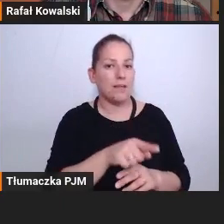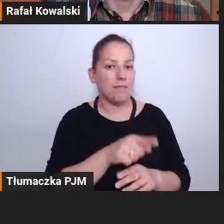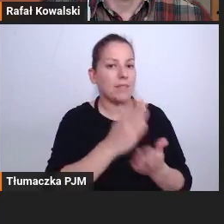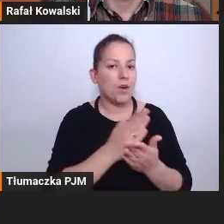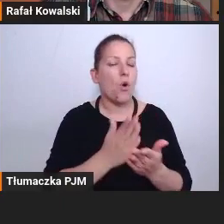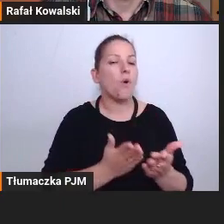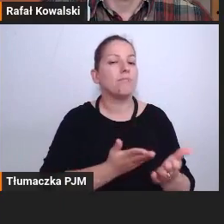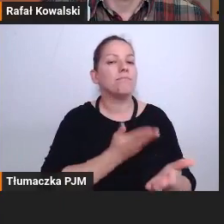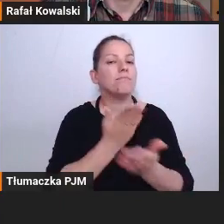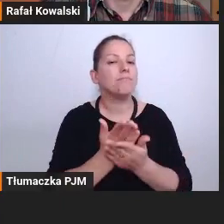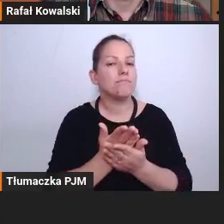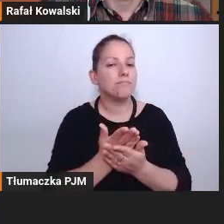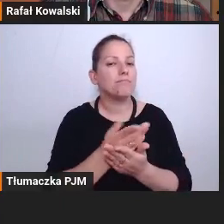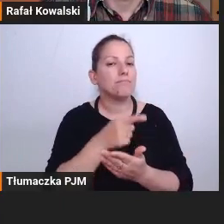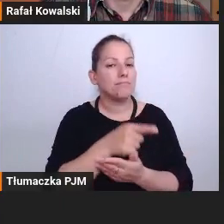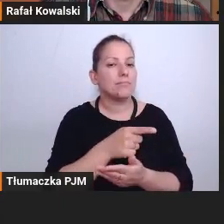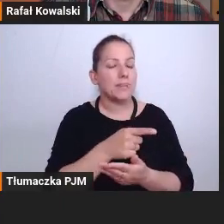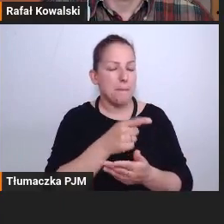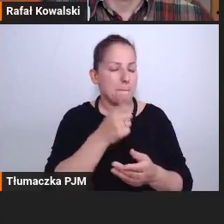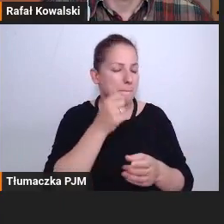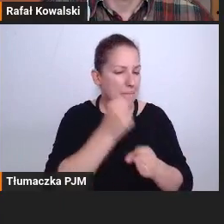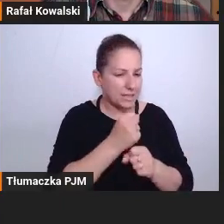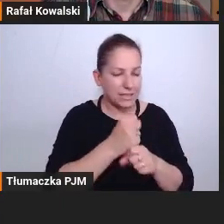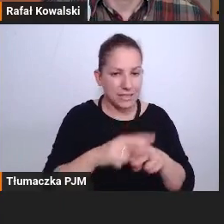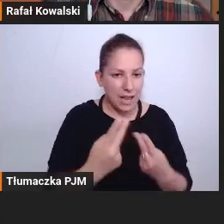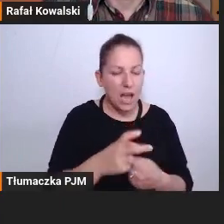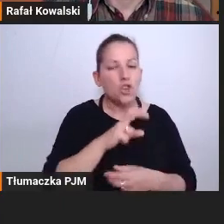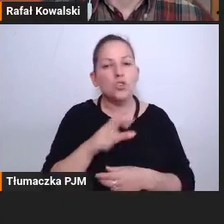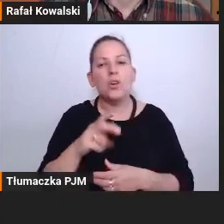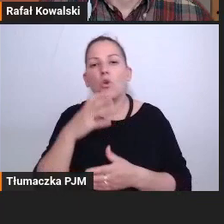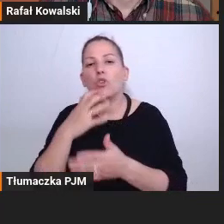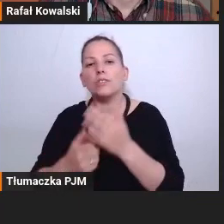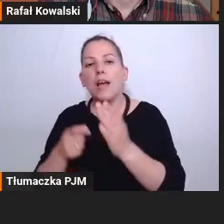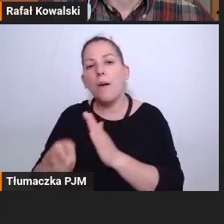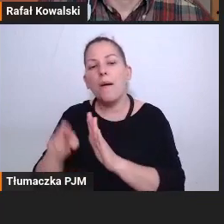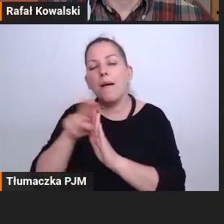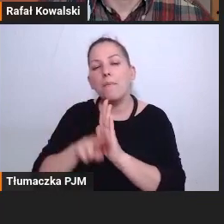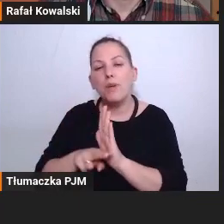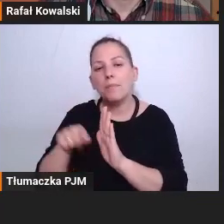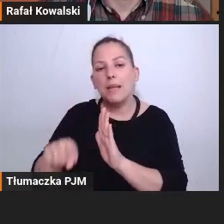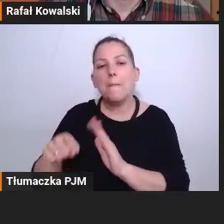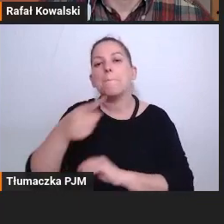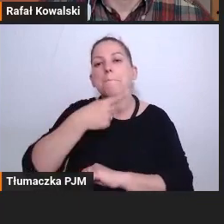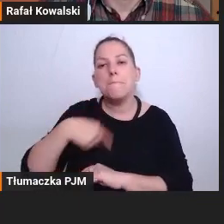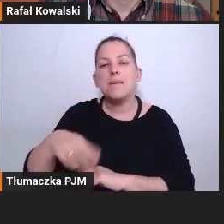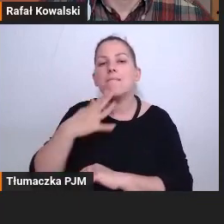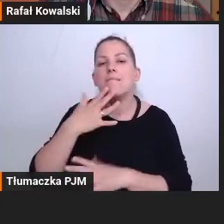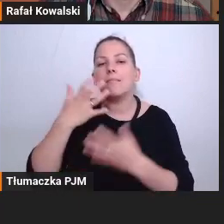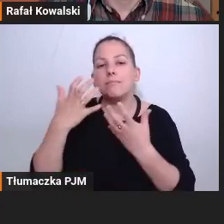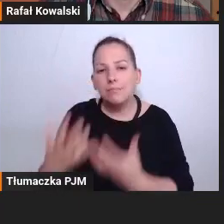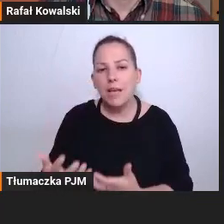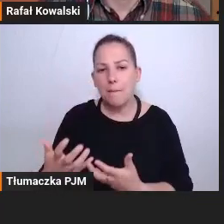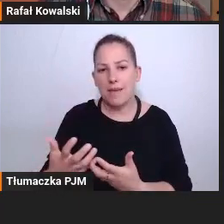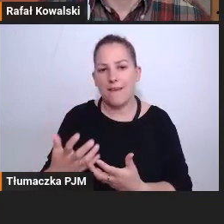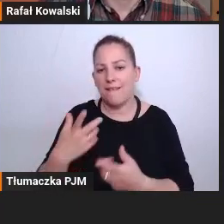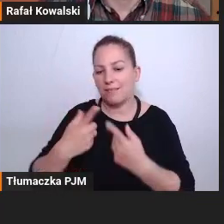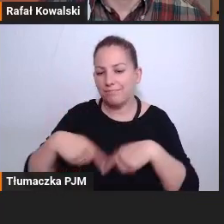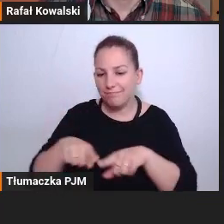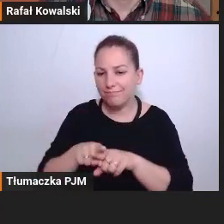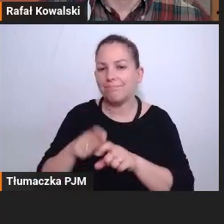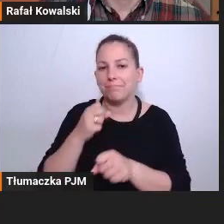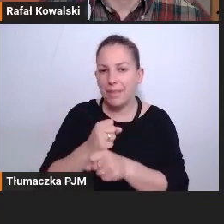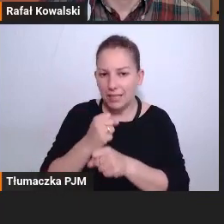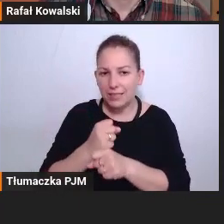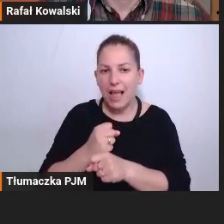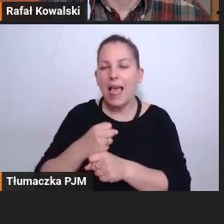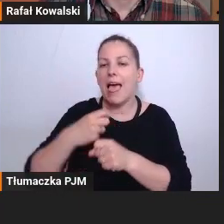wyłącznie wniosek o pracę zdalną. Czy oni jednak korzystają z tej podstawy, gdzie mówią, my chcemy wykonywać pracę w